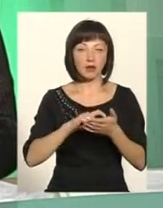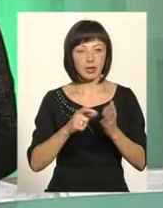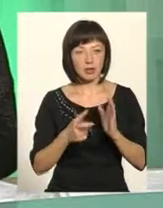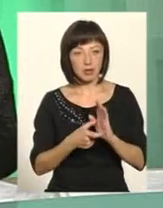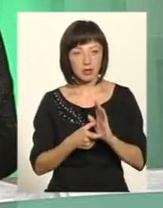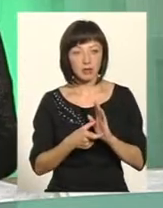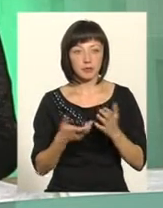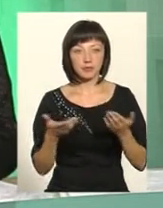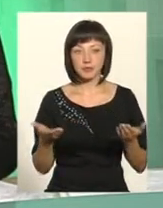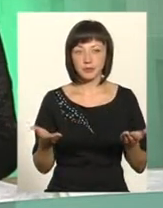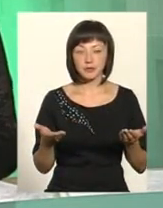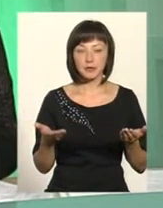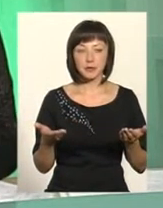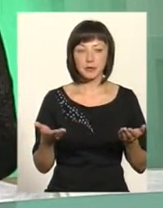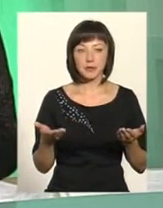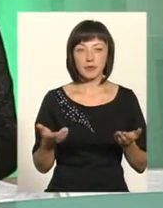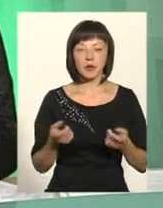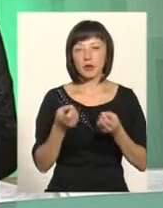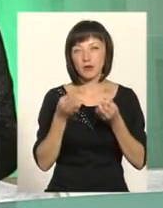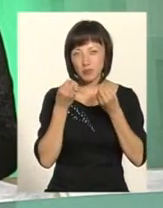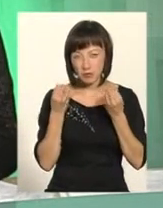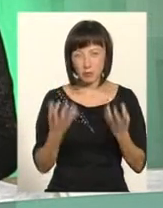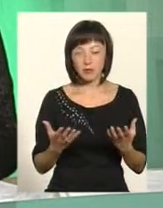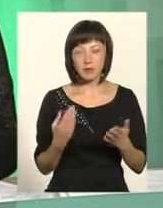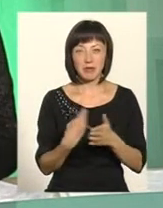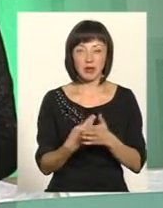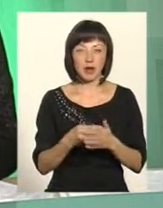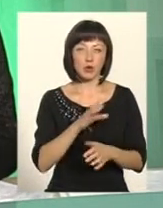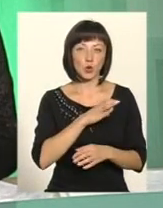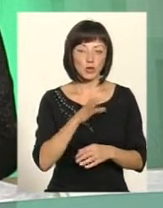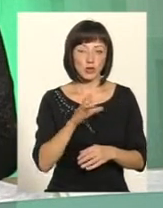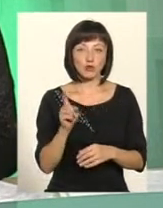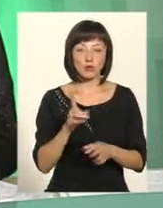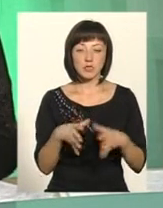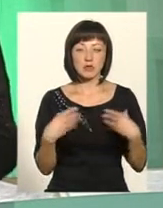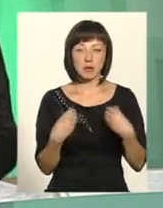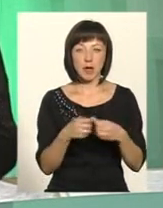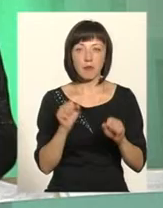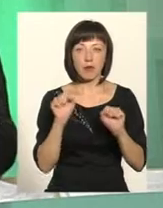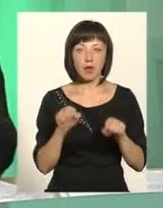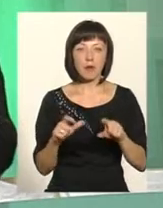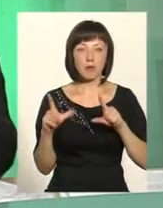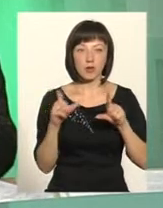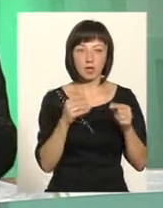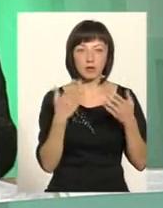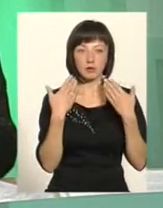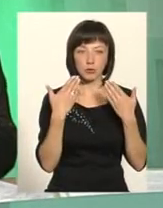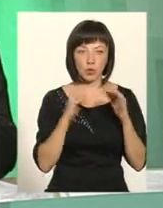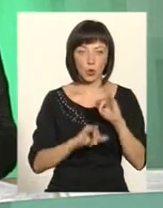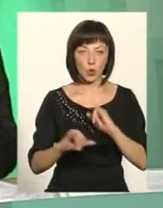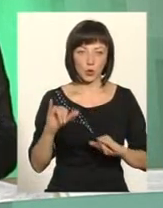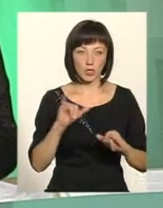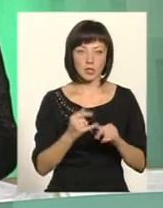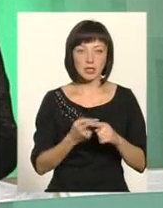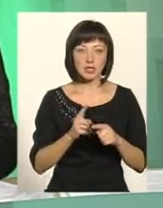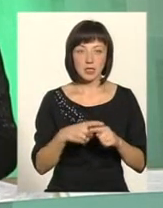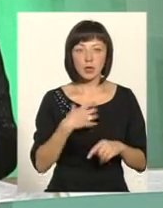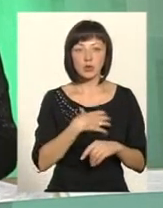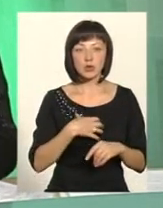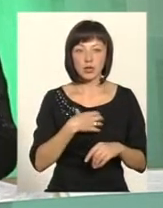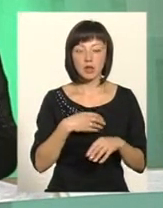І, скажімо так, і банальне матеріальне, якісь достатки, щоб сім'я могла поїхати і відпочити кудись. І це суттєво,